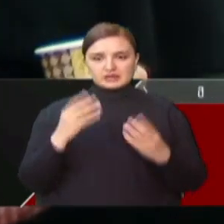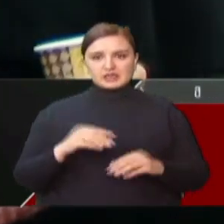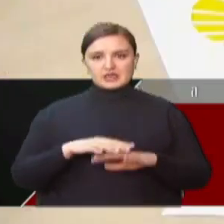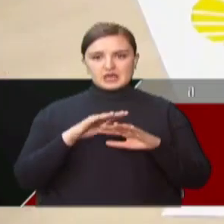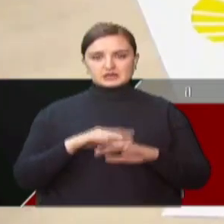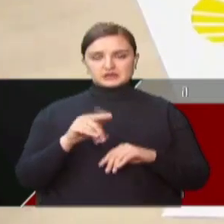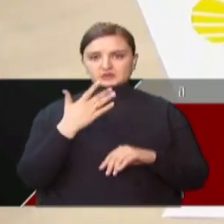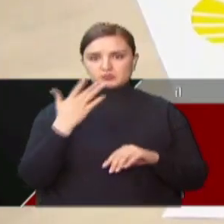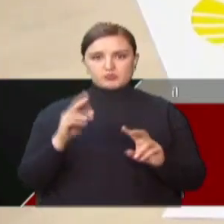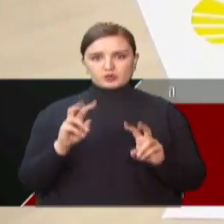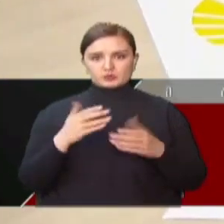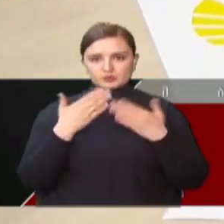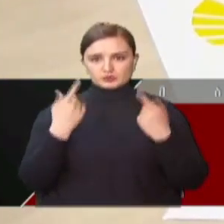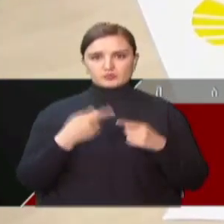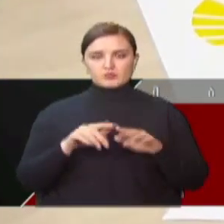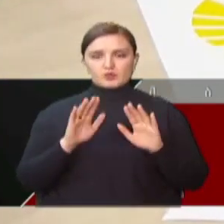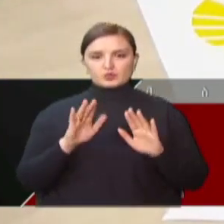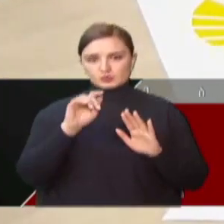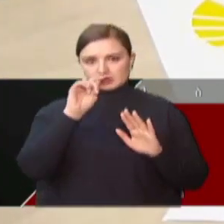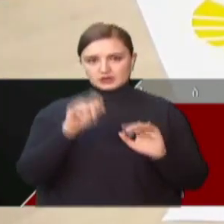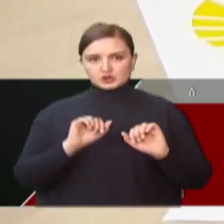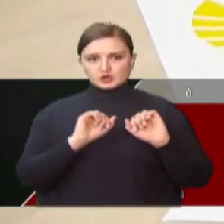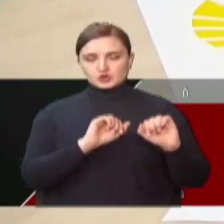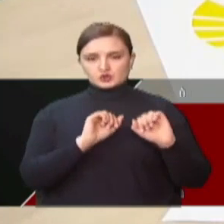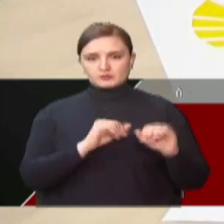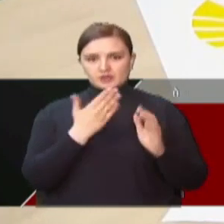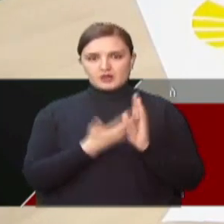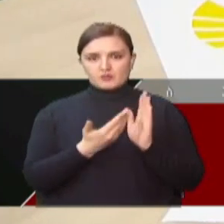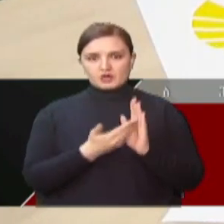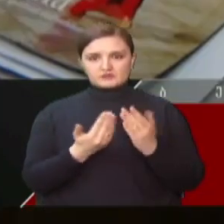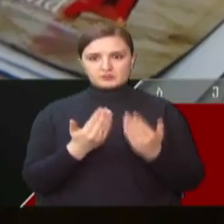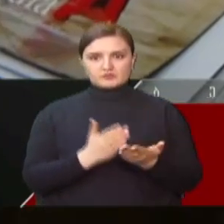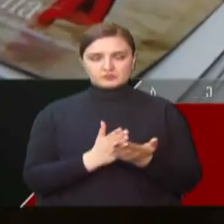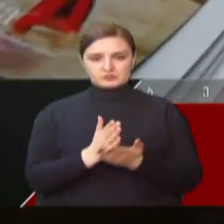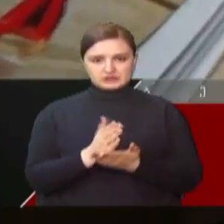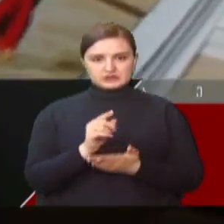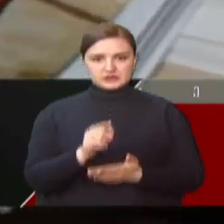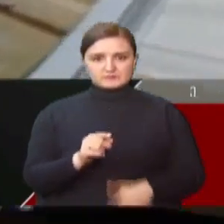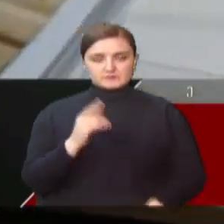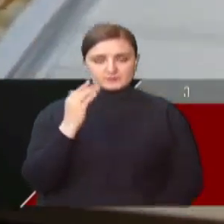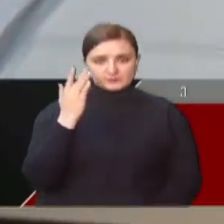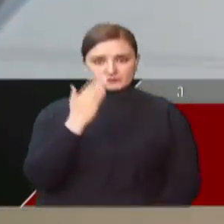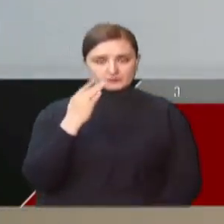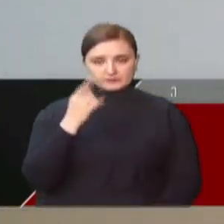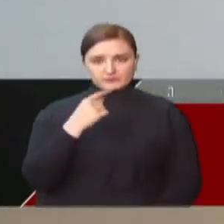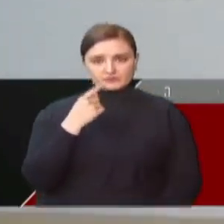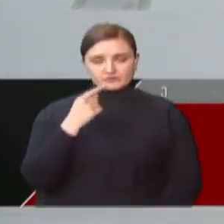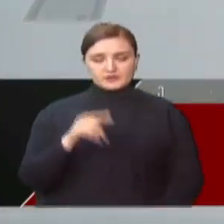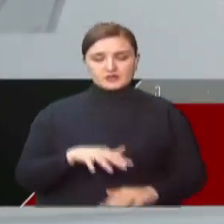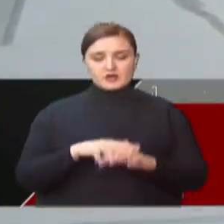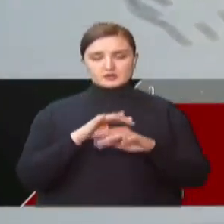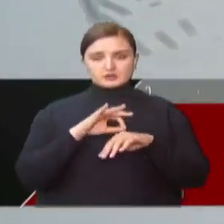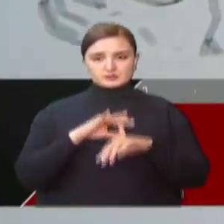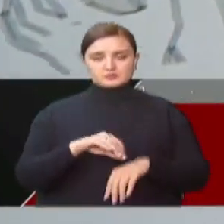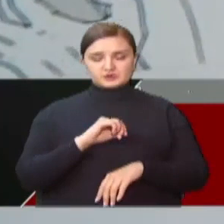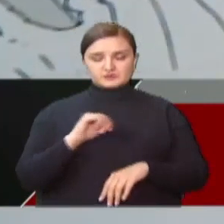არის პოლიტიკური და ეს მხოლოდ უკრაინის მიმართ სოლიდარობის გამოხატვას ისახავს მიზნად. მართველ გუნდში მიიჩნევენ, რომ აქციის ჩატარება იმ პირობებში, როდესაც